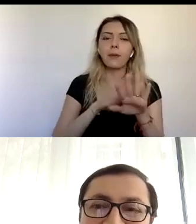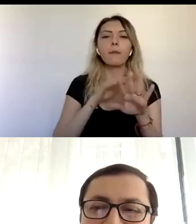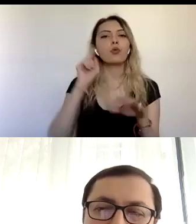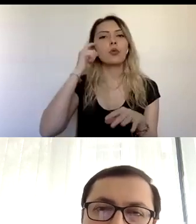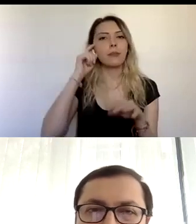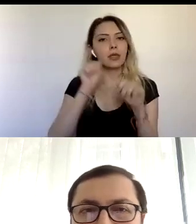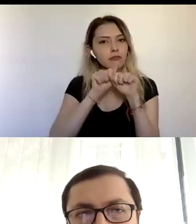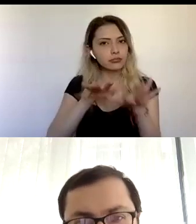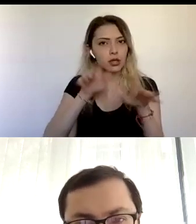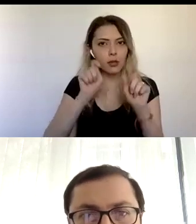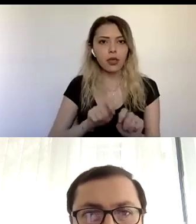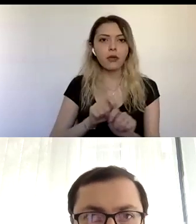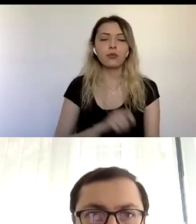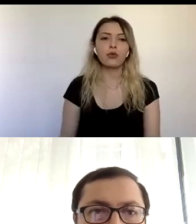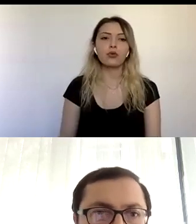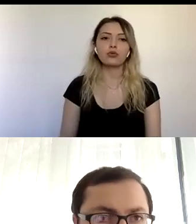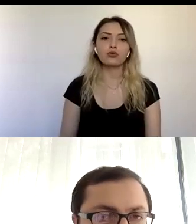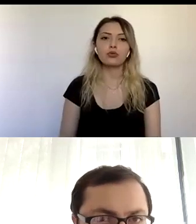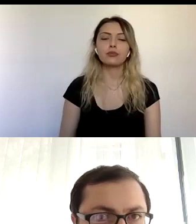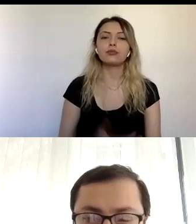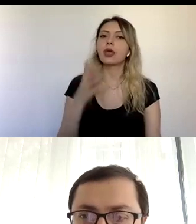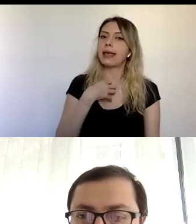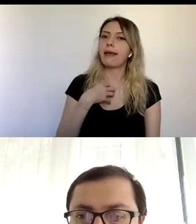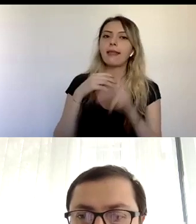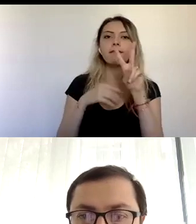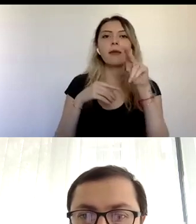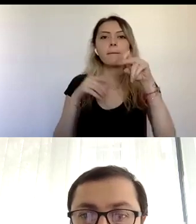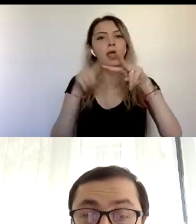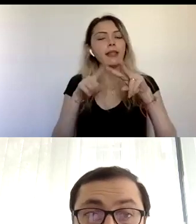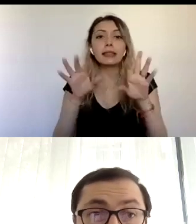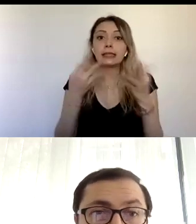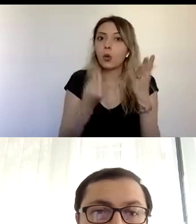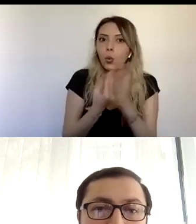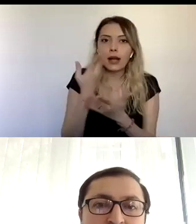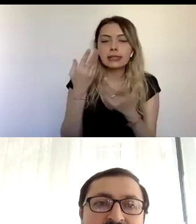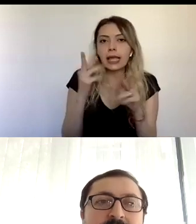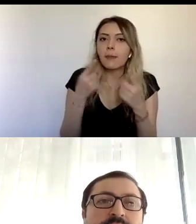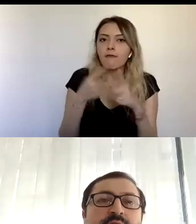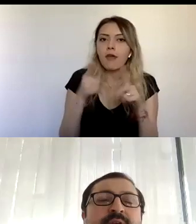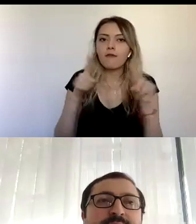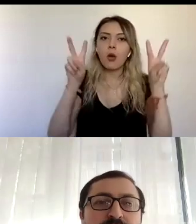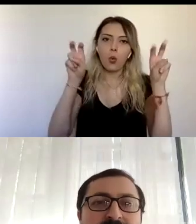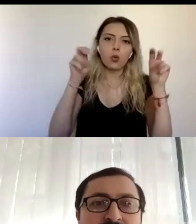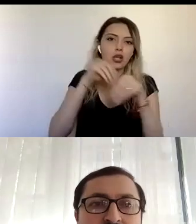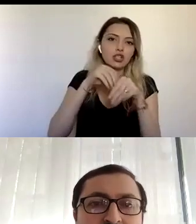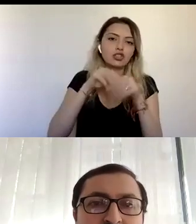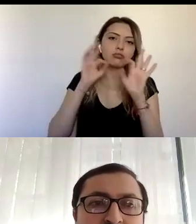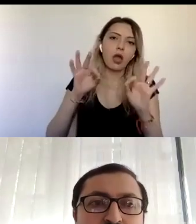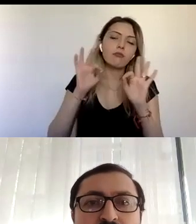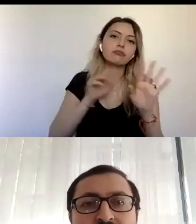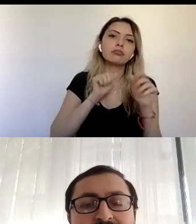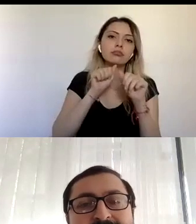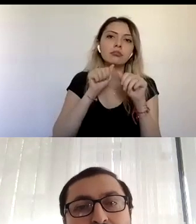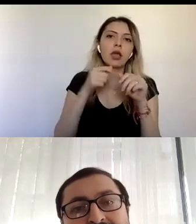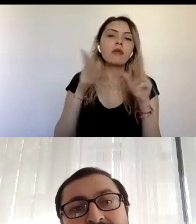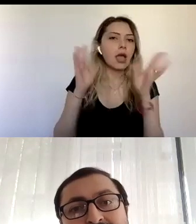önce işte kendi VPN'i nasıl kurarsın üzerine atölyeler yapıyorduk. Bir yandan da kullanıcıları mesela Facebook'ta isterseniz işte